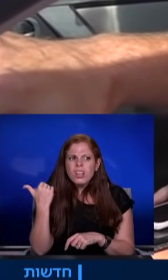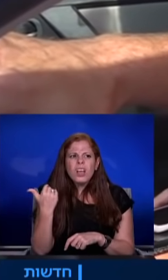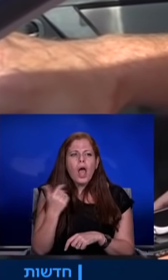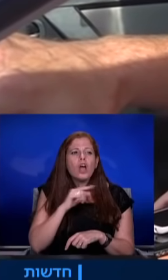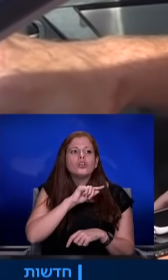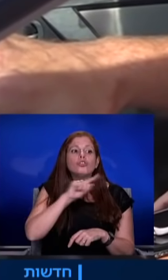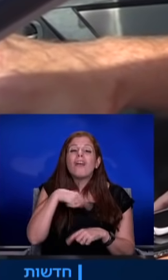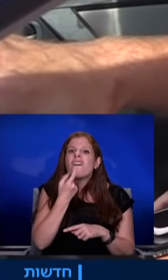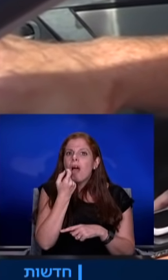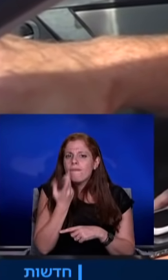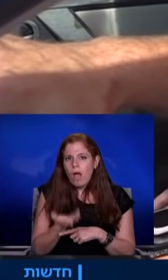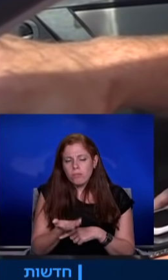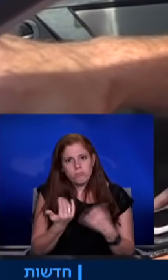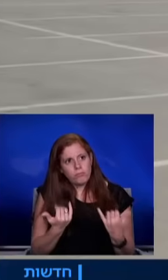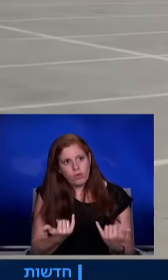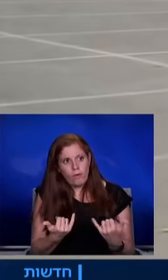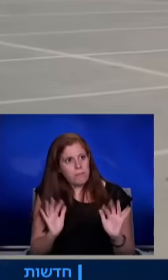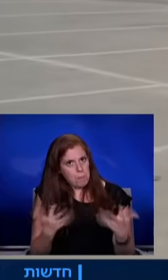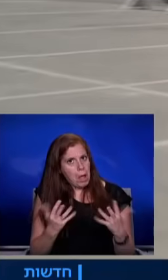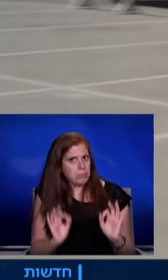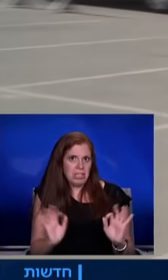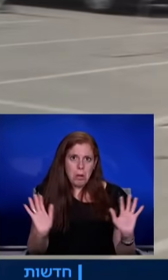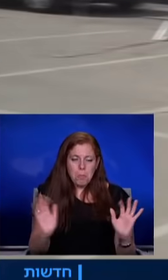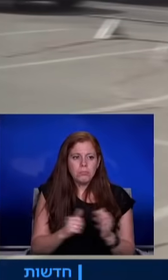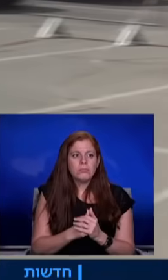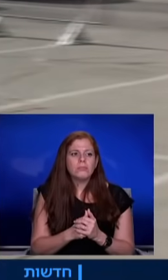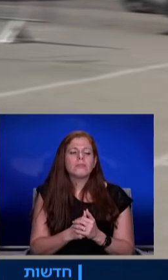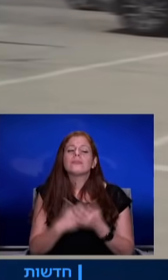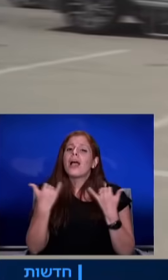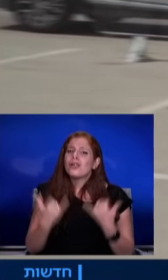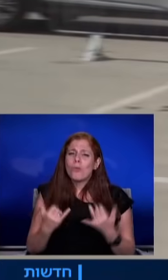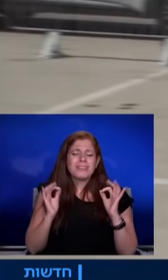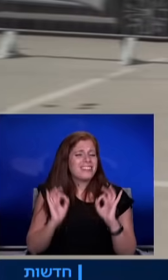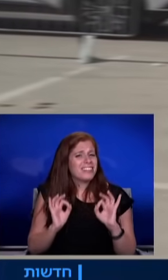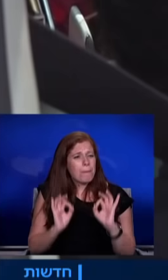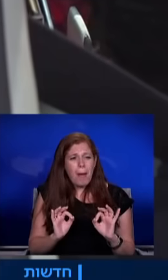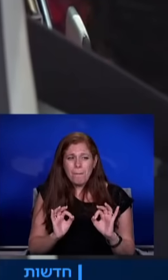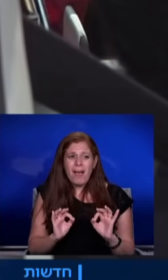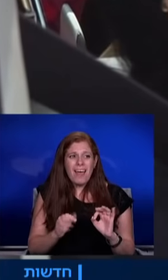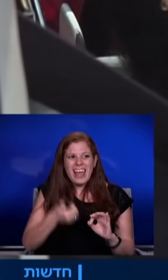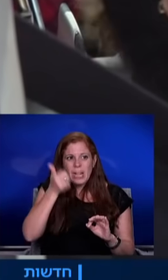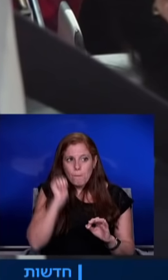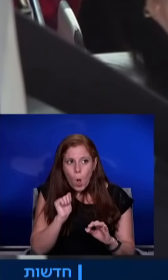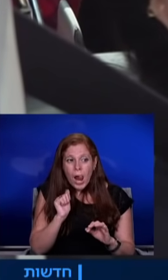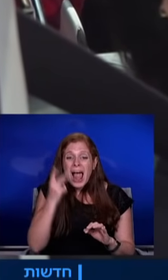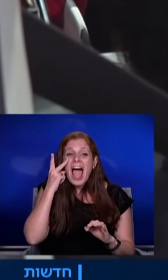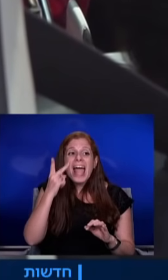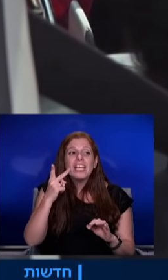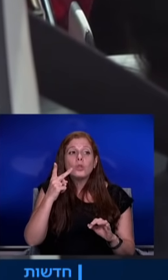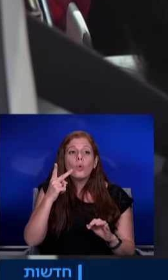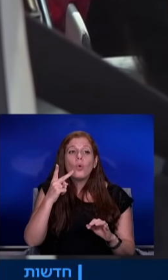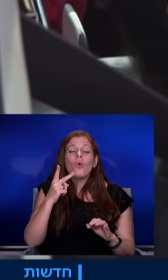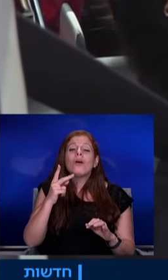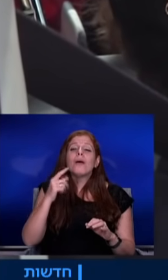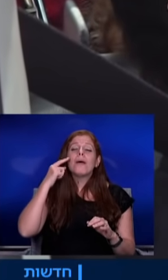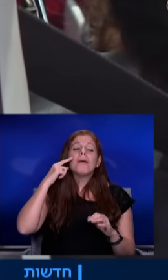ורבע. אז היום זה בסדר. היום זה סבבה, אבל אתמול ראינו את התור